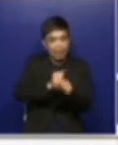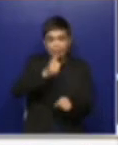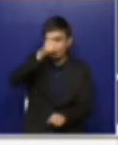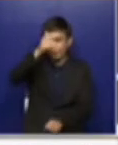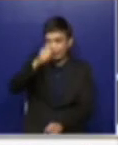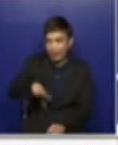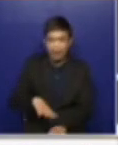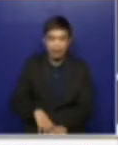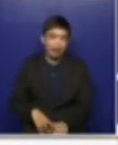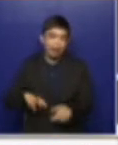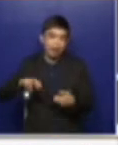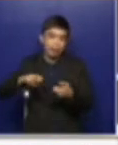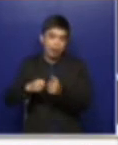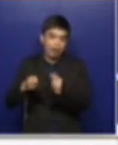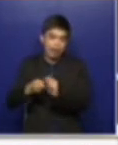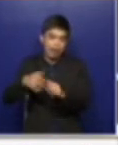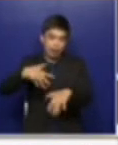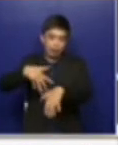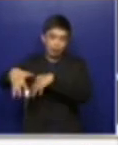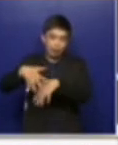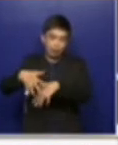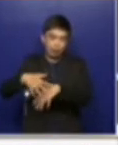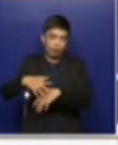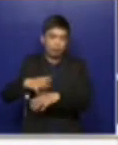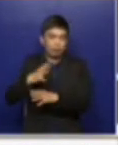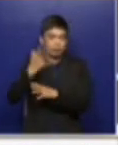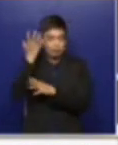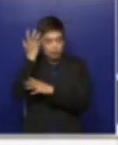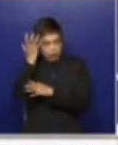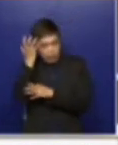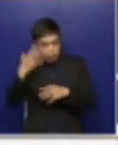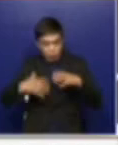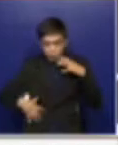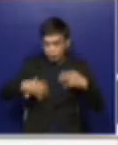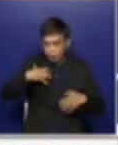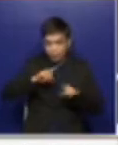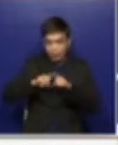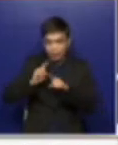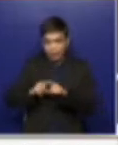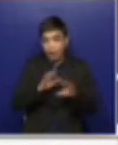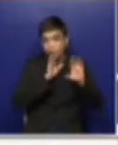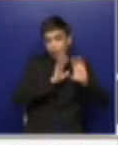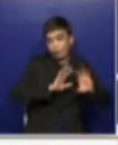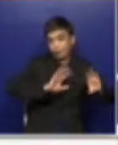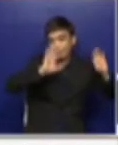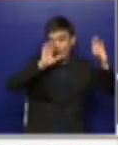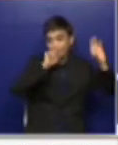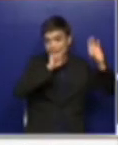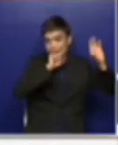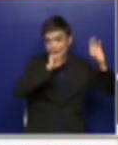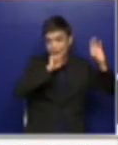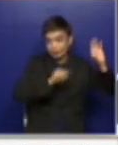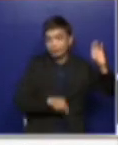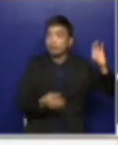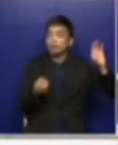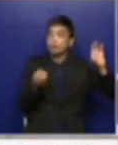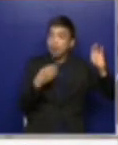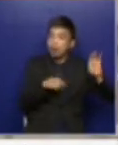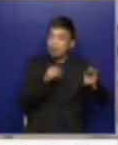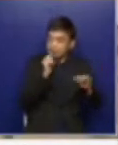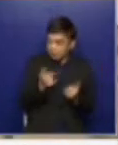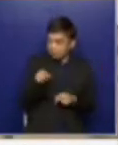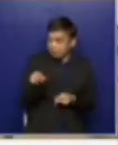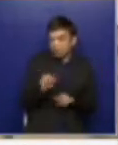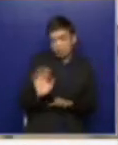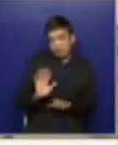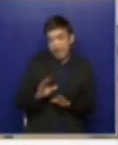ความทุกข์ยากลำบากของประชาชนเจ้าหน้าที่ของรัฐวันดีคืนดีก็ขีดบอกนี่เป็นที่สาธารณะตั้